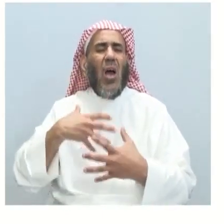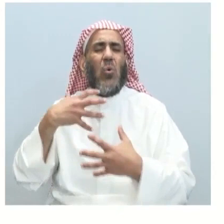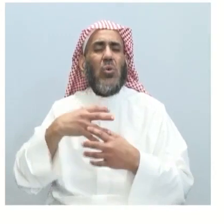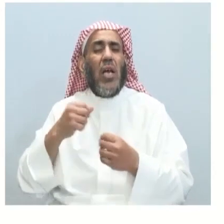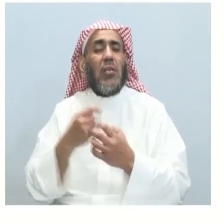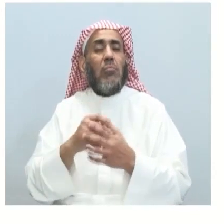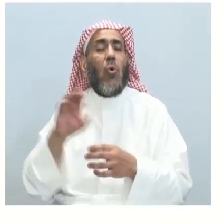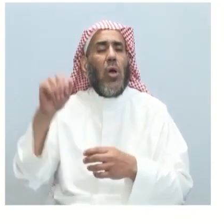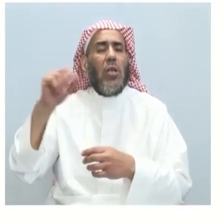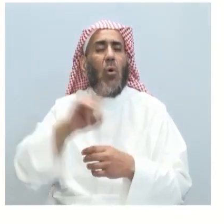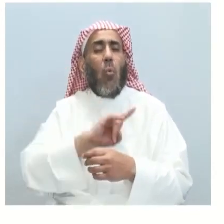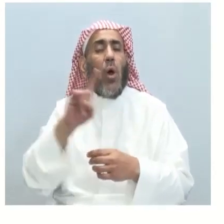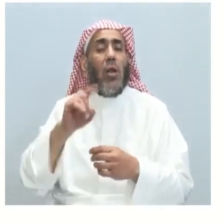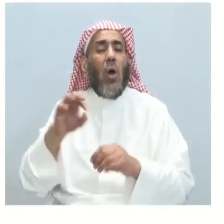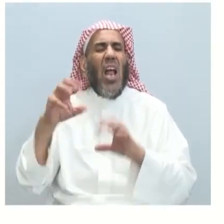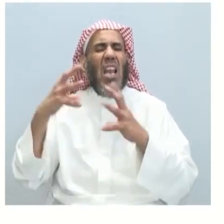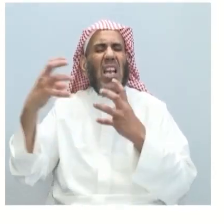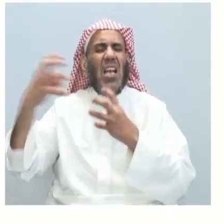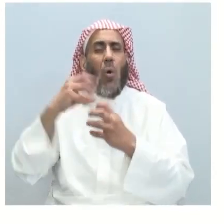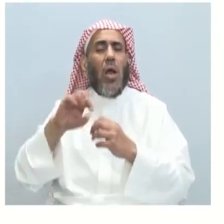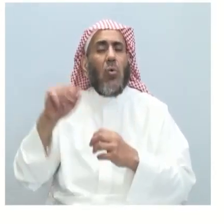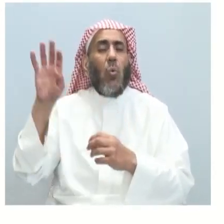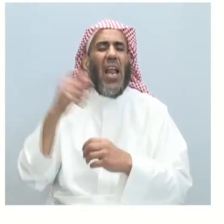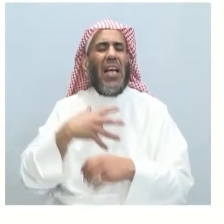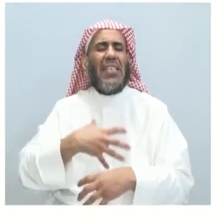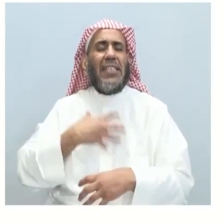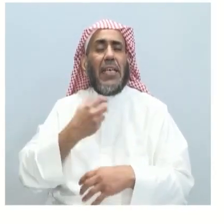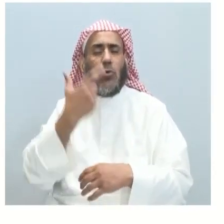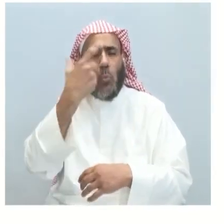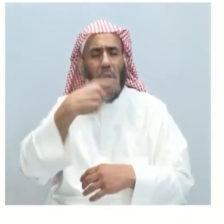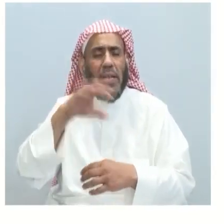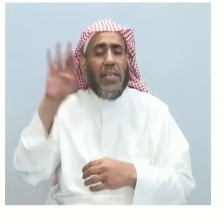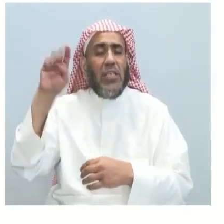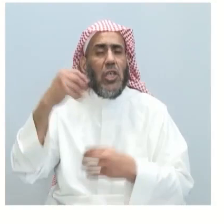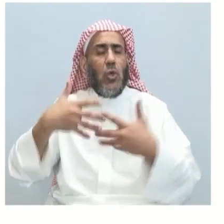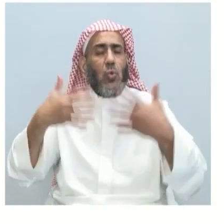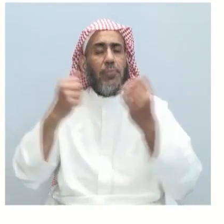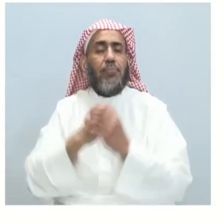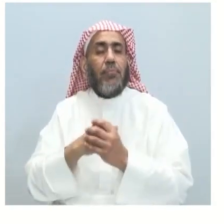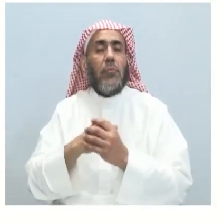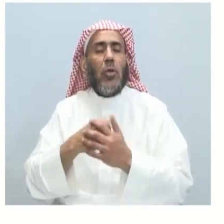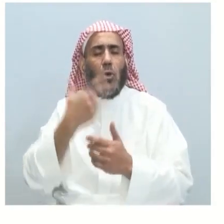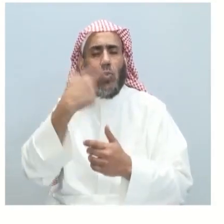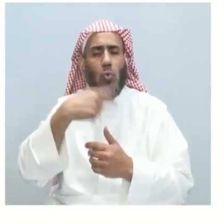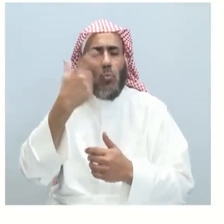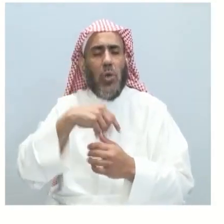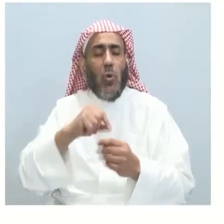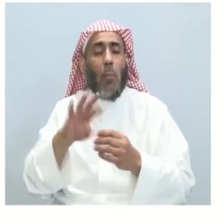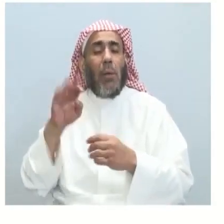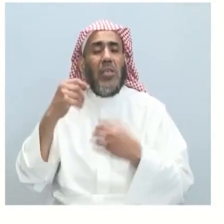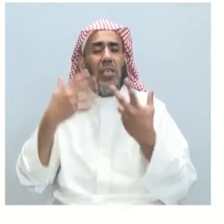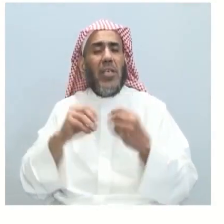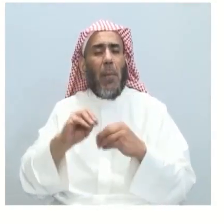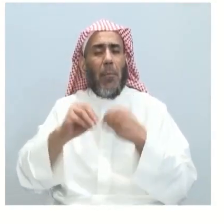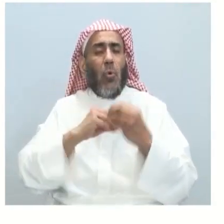تبليني ولا الكوارث والاشجان تبكي شعر دموعي وما بالشعر من